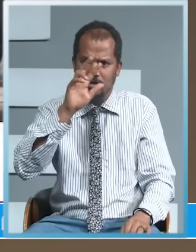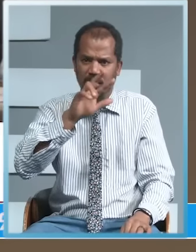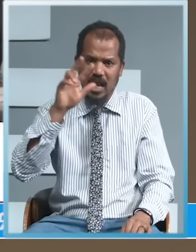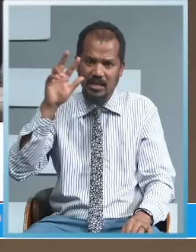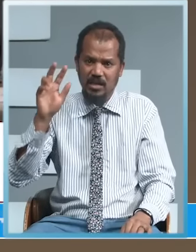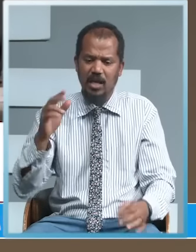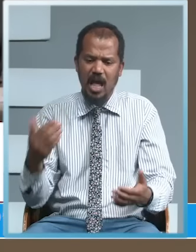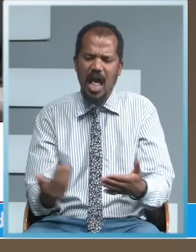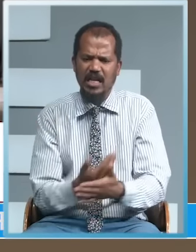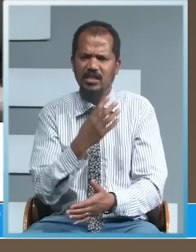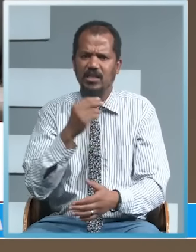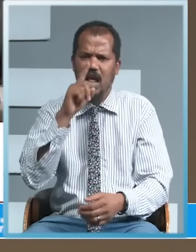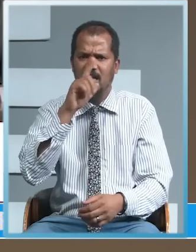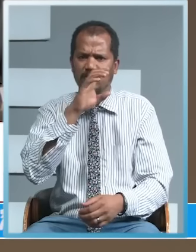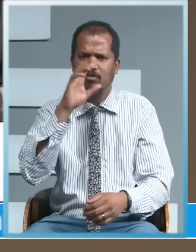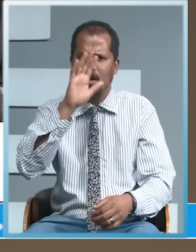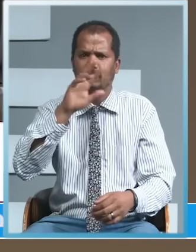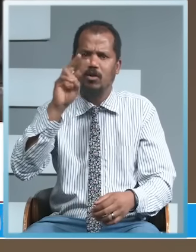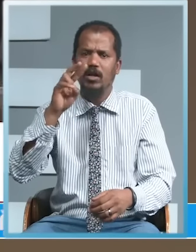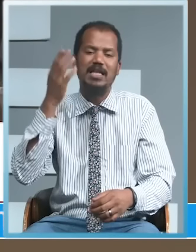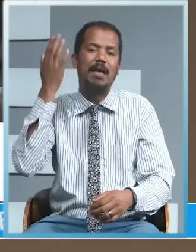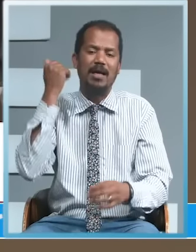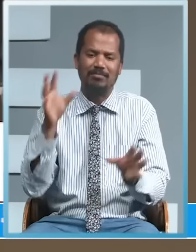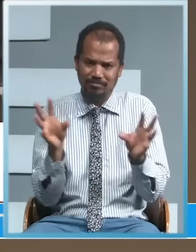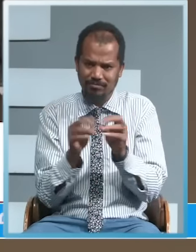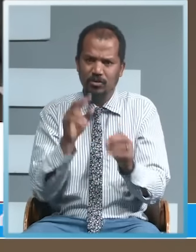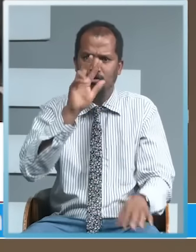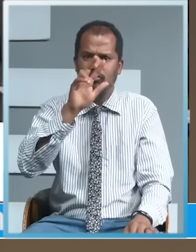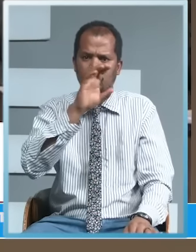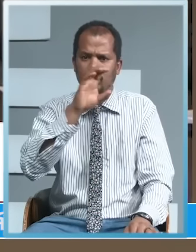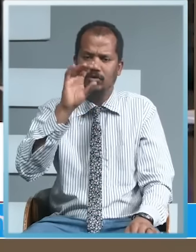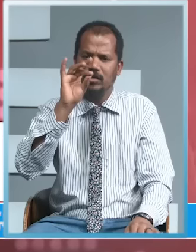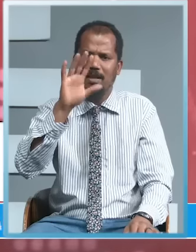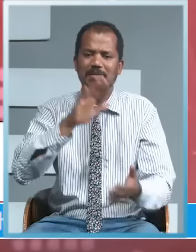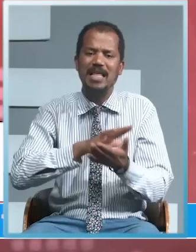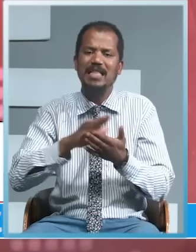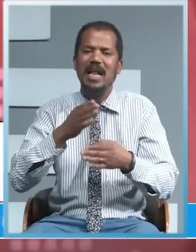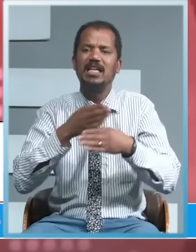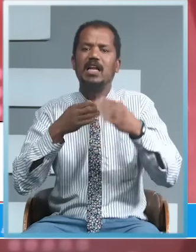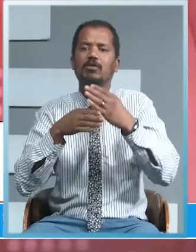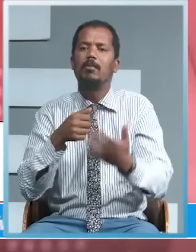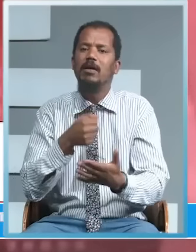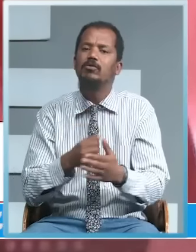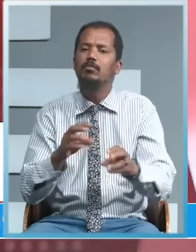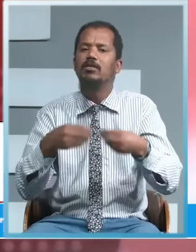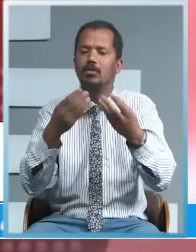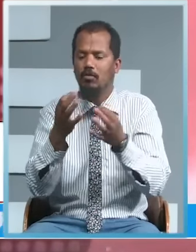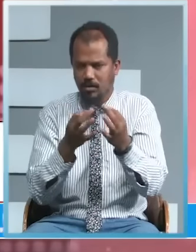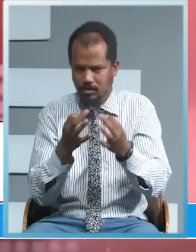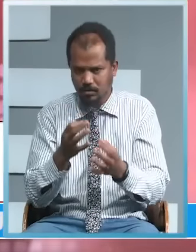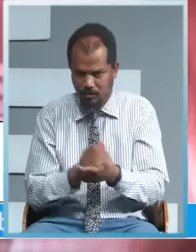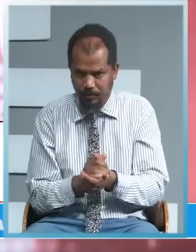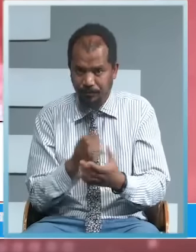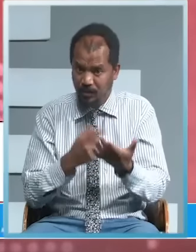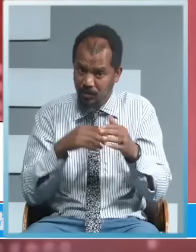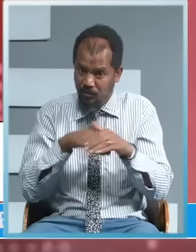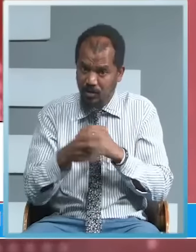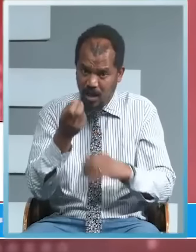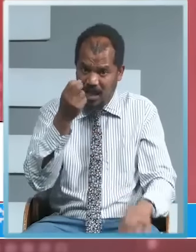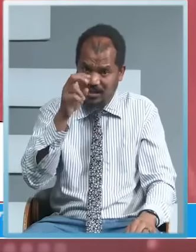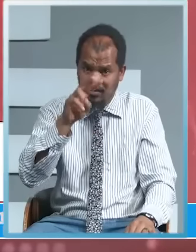233 አዲስና 152 ነባር በድምሩ 385 የጥራት ደረጃዎችን ማጽደቁን በሰጠው መግለጫ ገልጿል። ከነዚህ